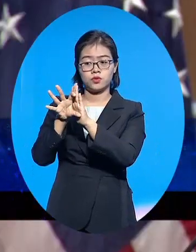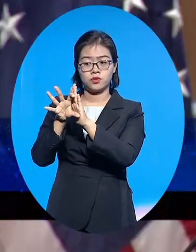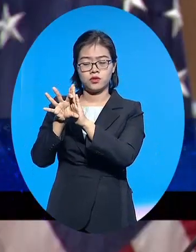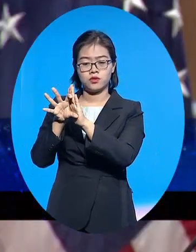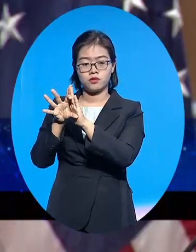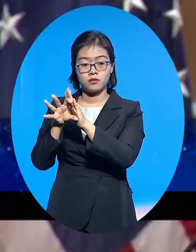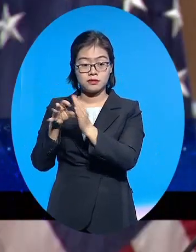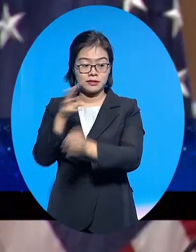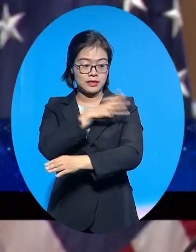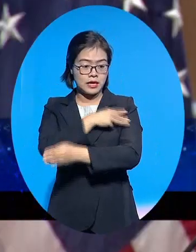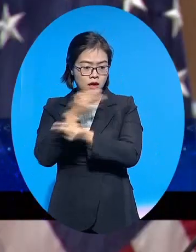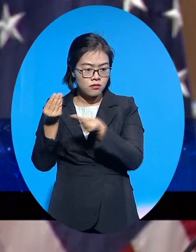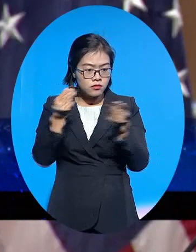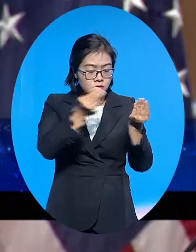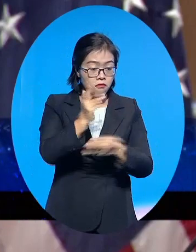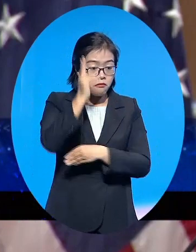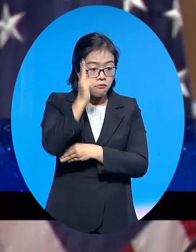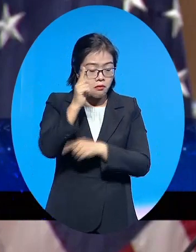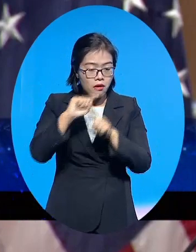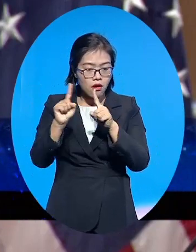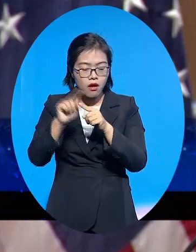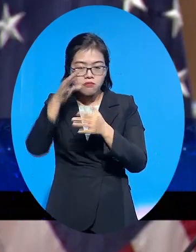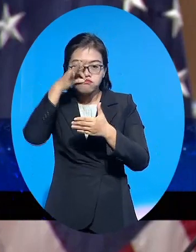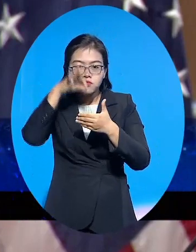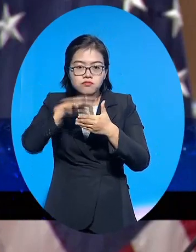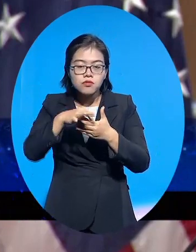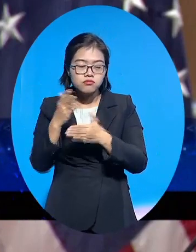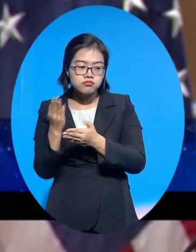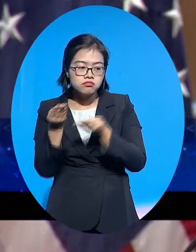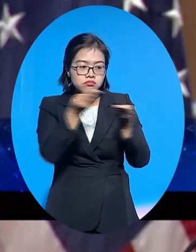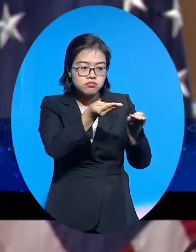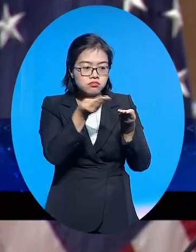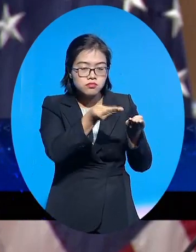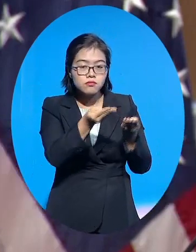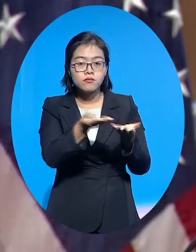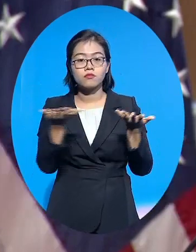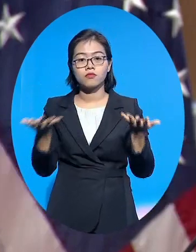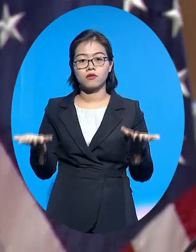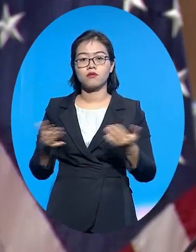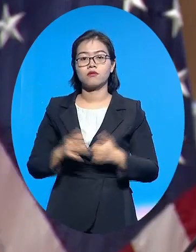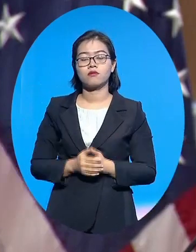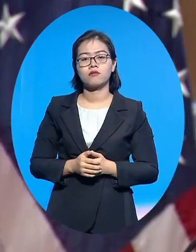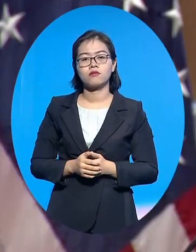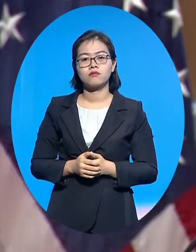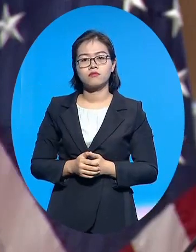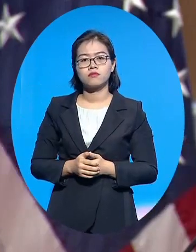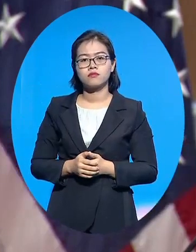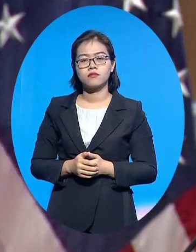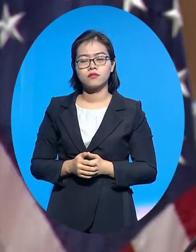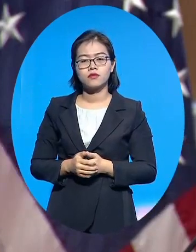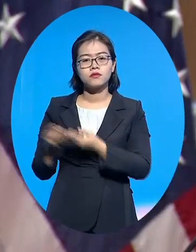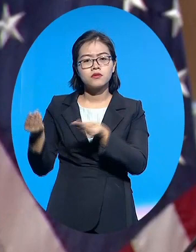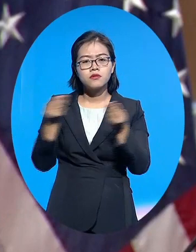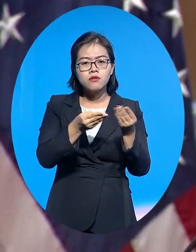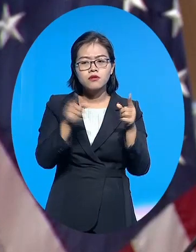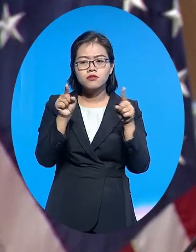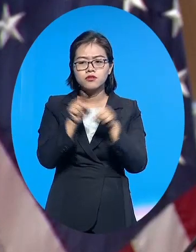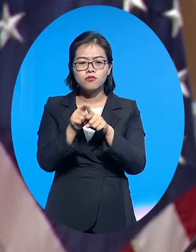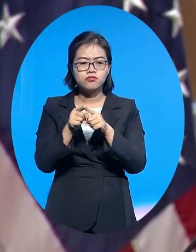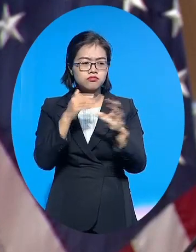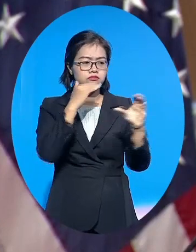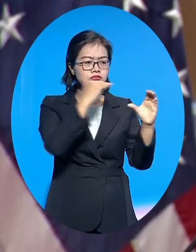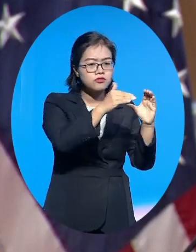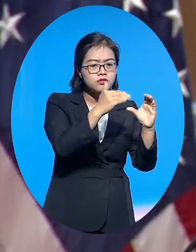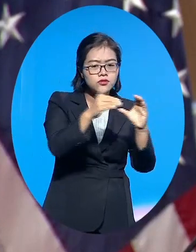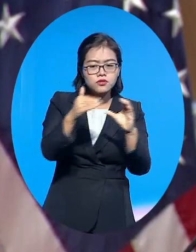số lượng đáng kể đạn pháo Đồng thời che giấu đích đến thực sự của những chuyến hàng vũ trang này bằng cách khiến chúng như thể đang được gửi đến các quốc